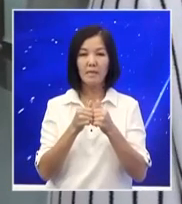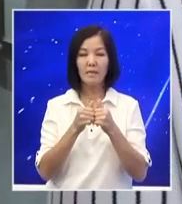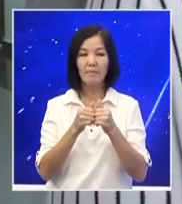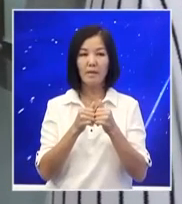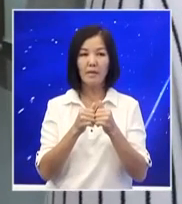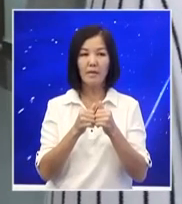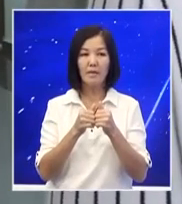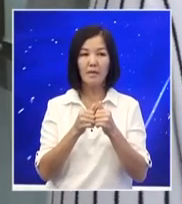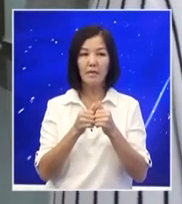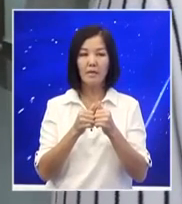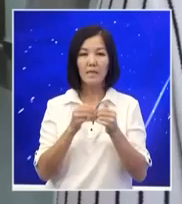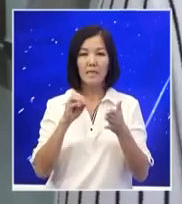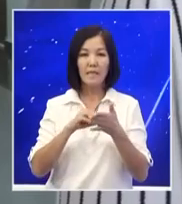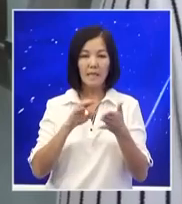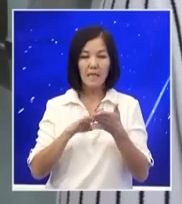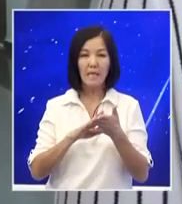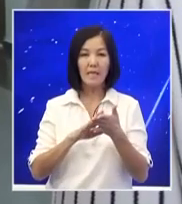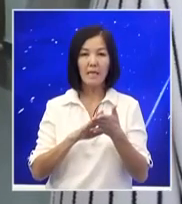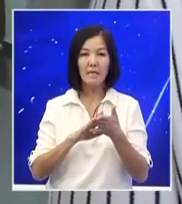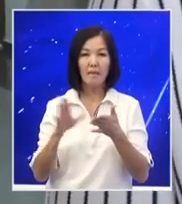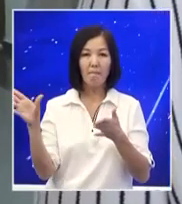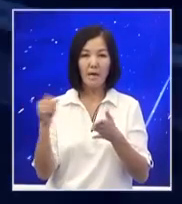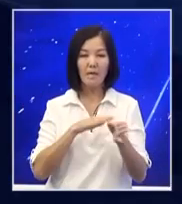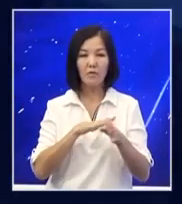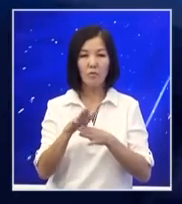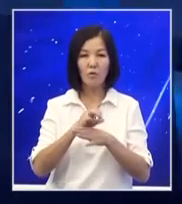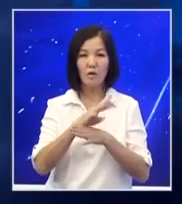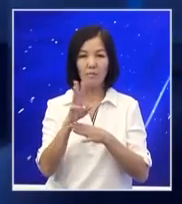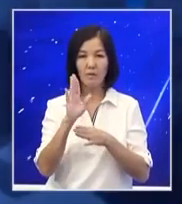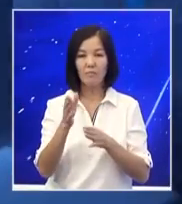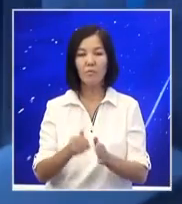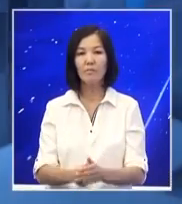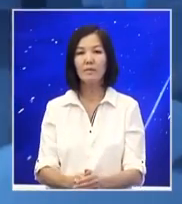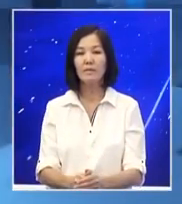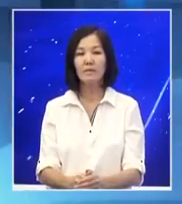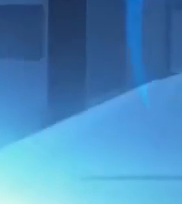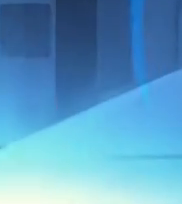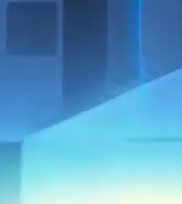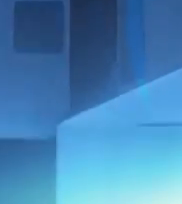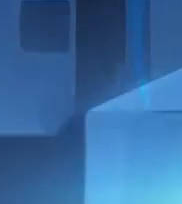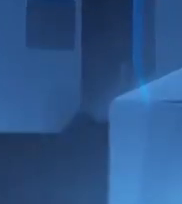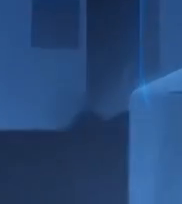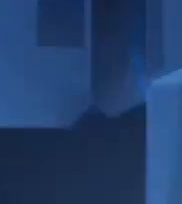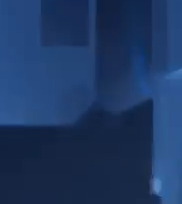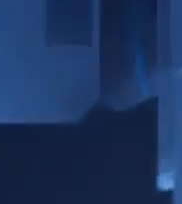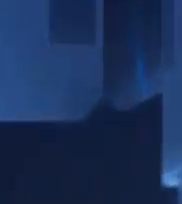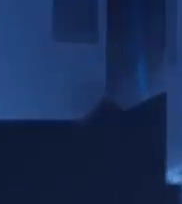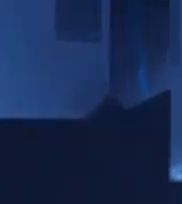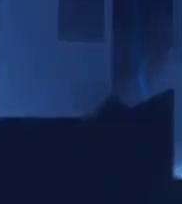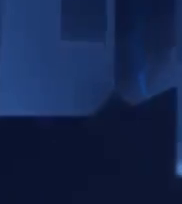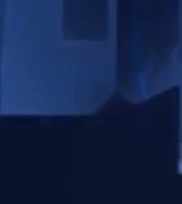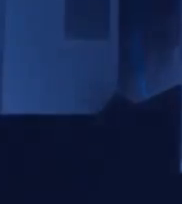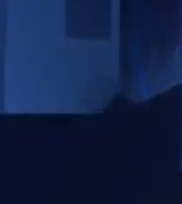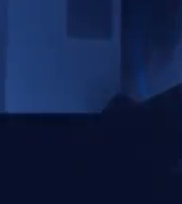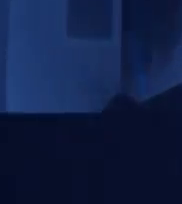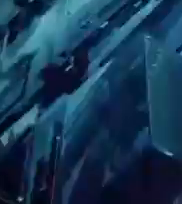жалпыға білім беру қорына тіркелген ата-аналар толық қамтимыз. Құрманжан Қасымжанұлы, Аманжол Жүнкешев, Жетісу арнасы.